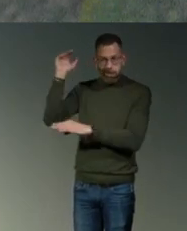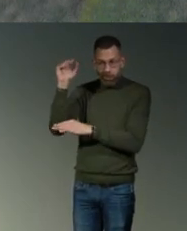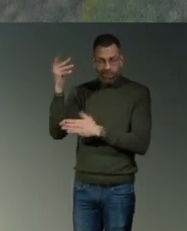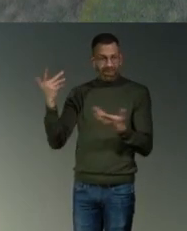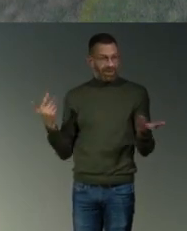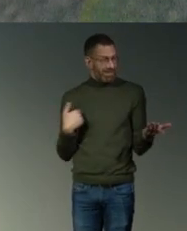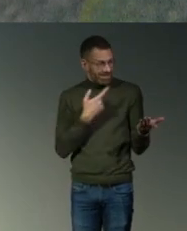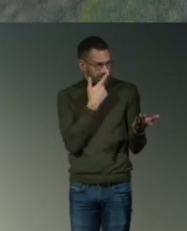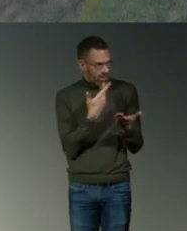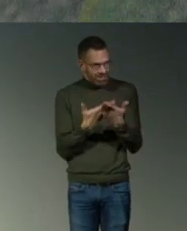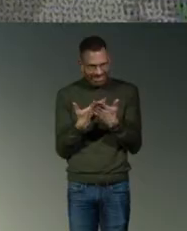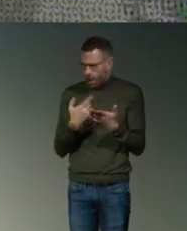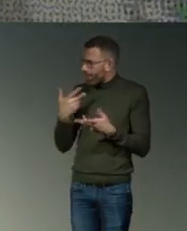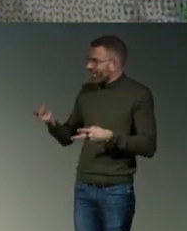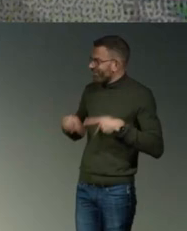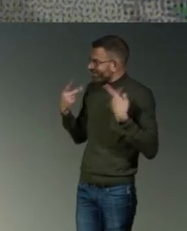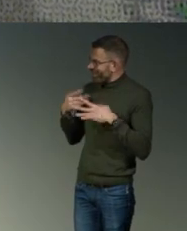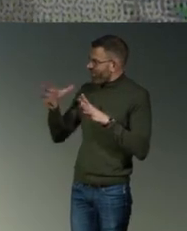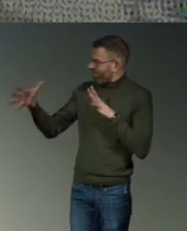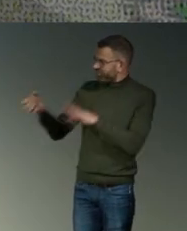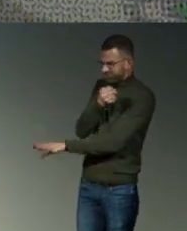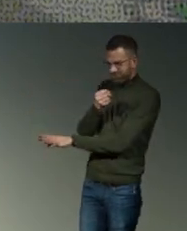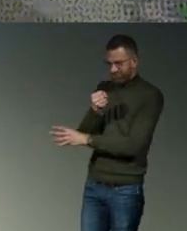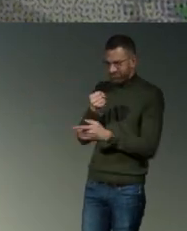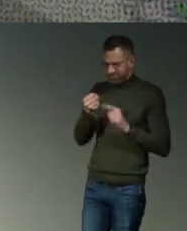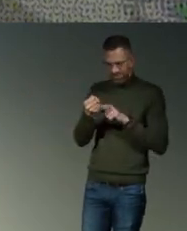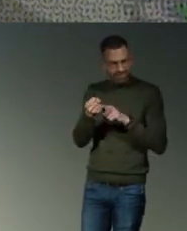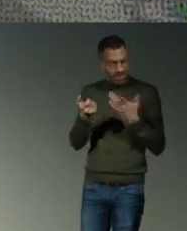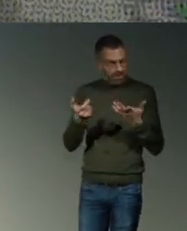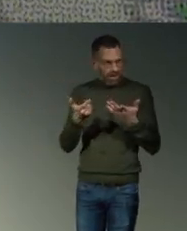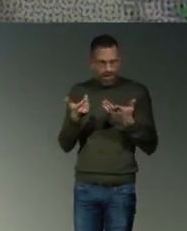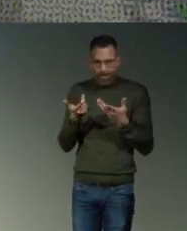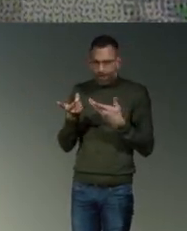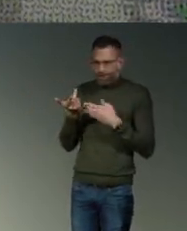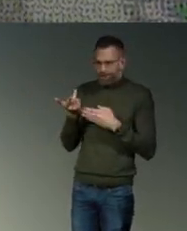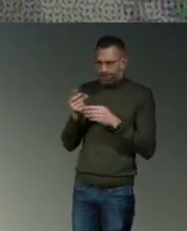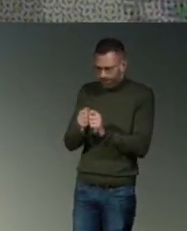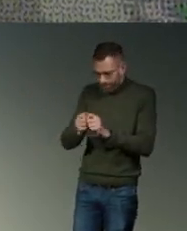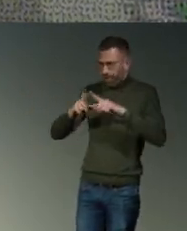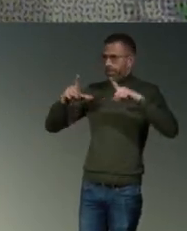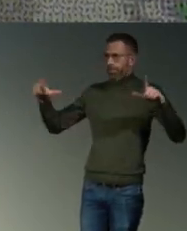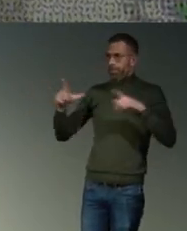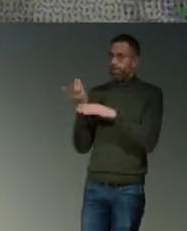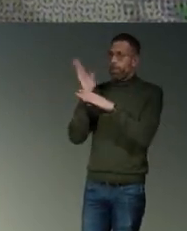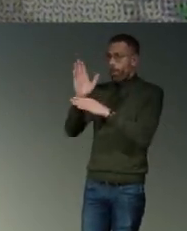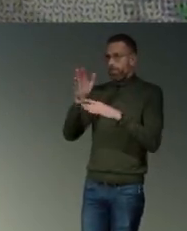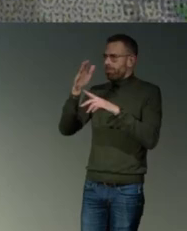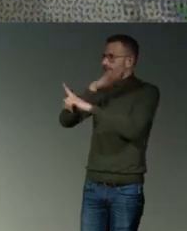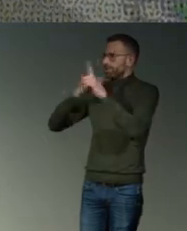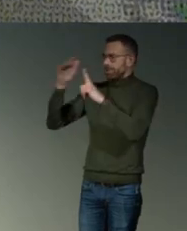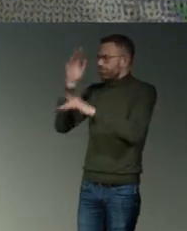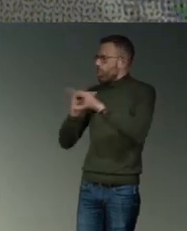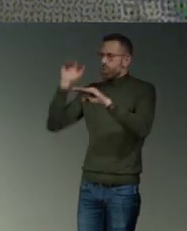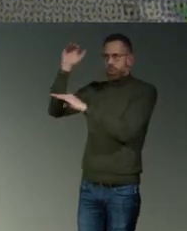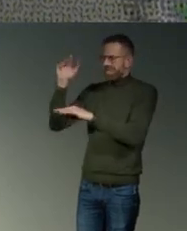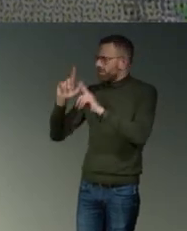la saisie du vivant, une manière de mettre en évidence ces dominations incroyablement structurantes de